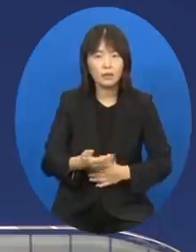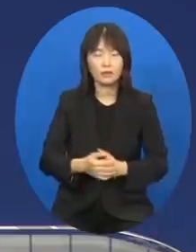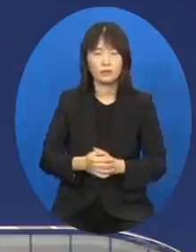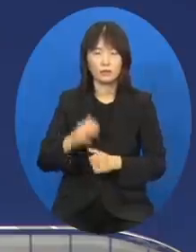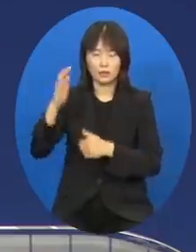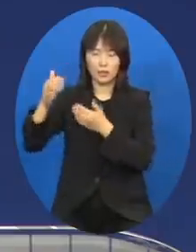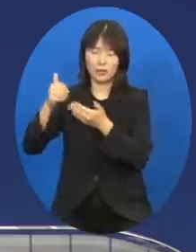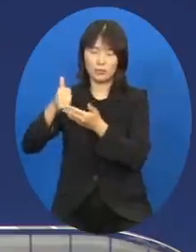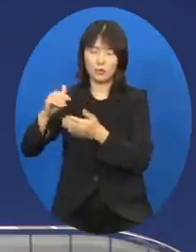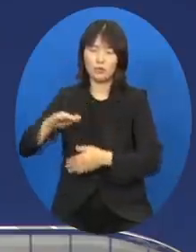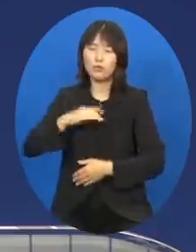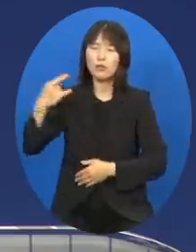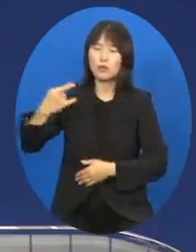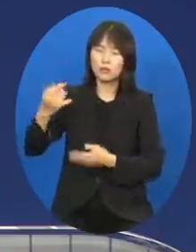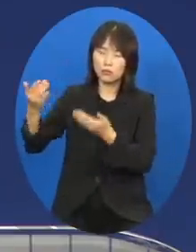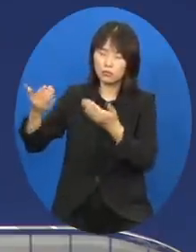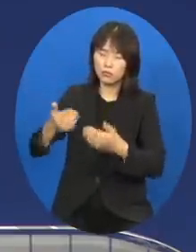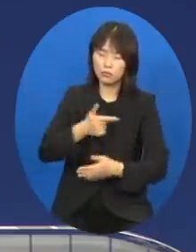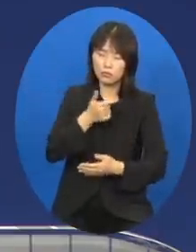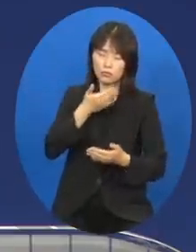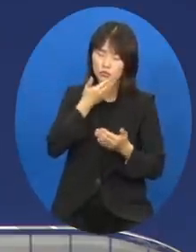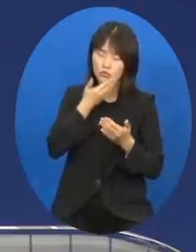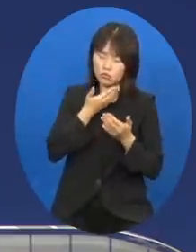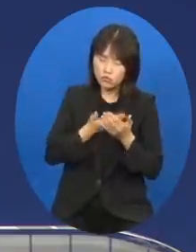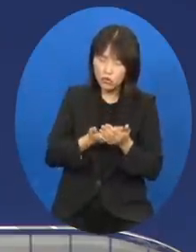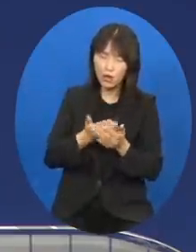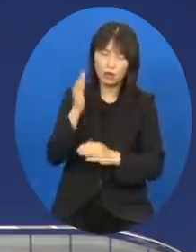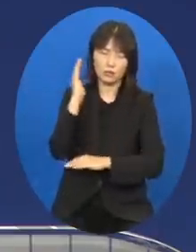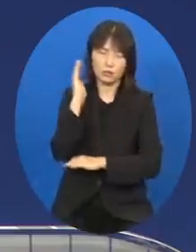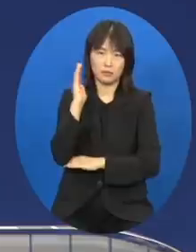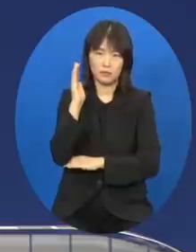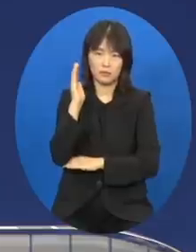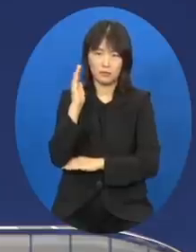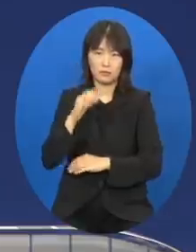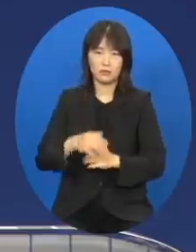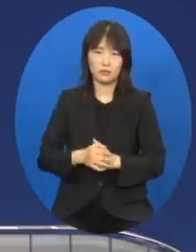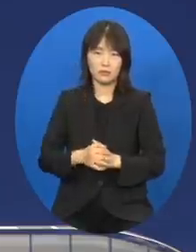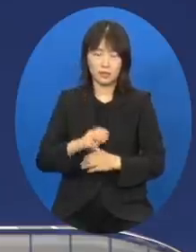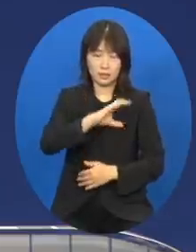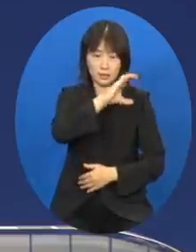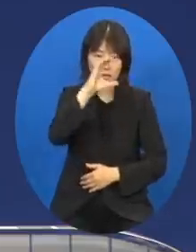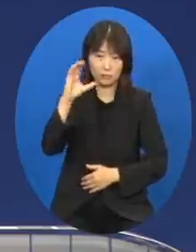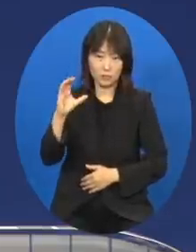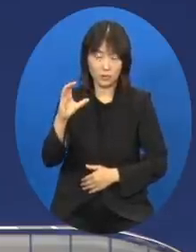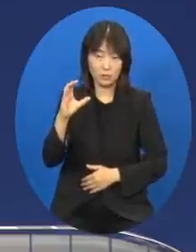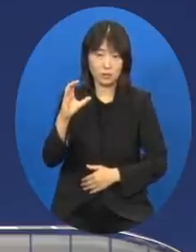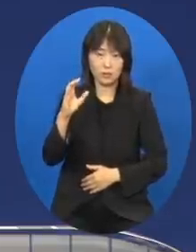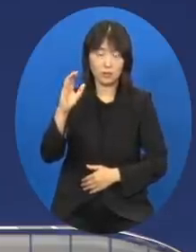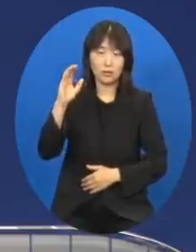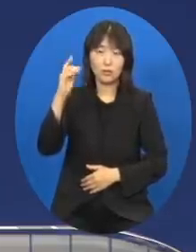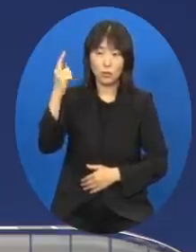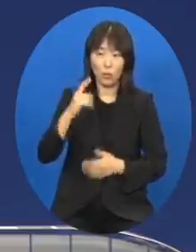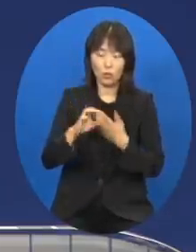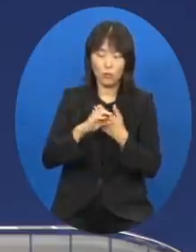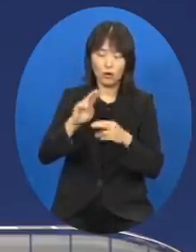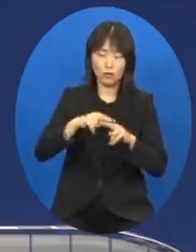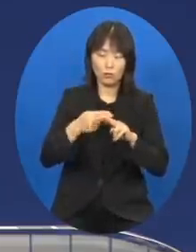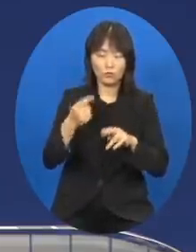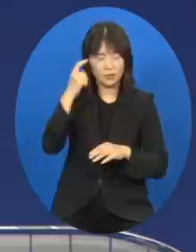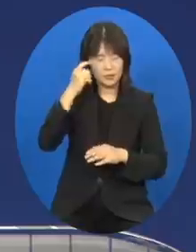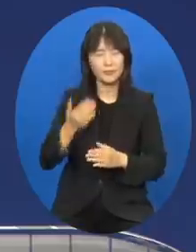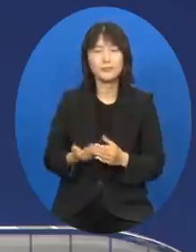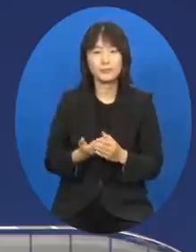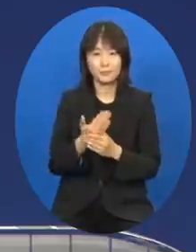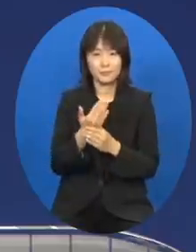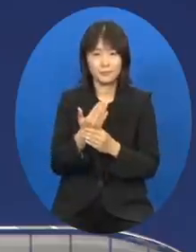하나님께서 우리에게 주신 너무나도 귀한 메시지예요. 크리스마스가 되면 다 선물 생각이 나지요.